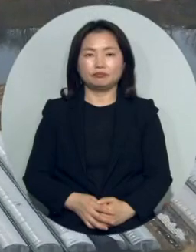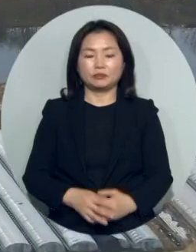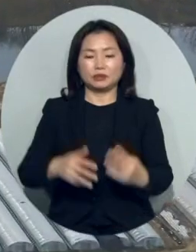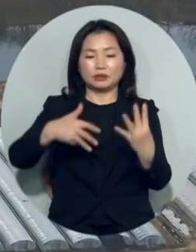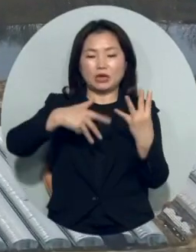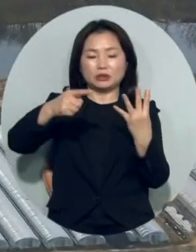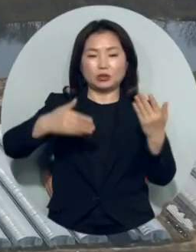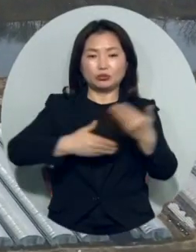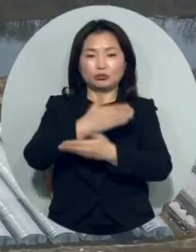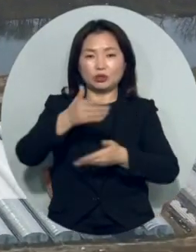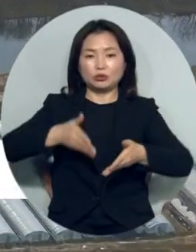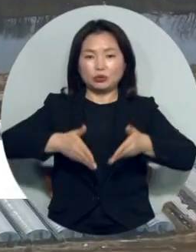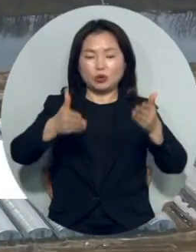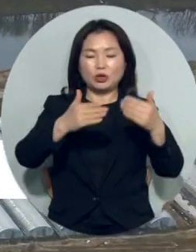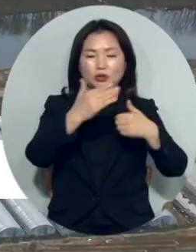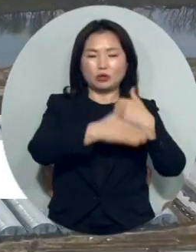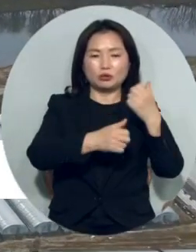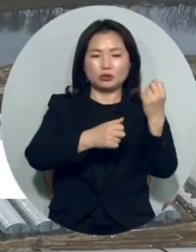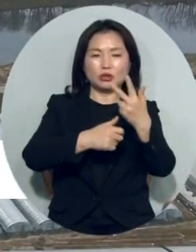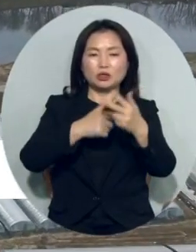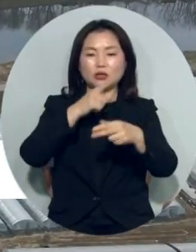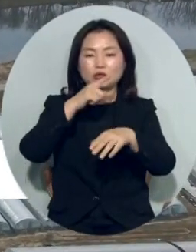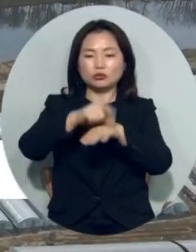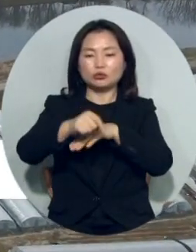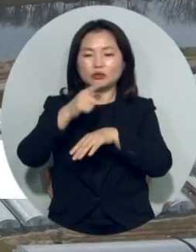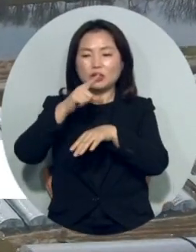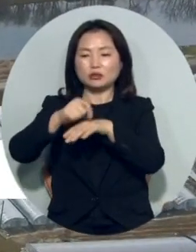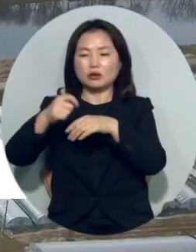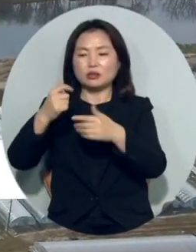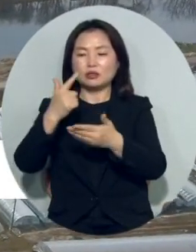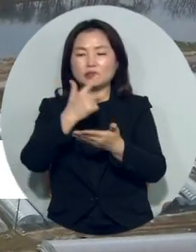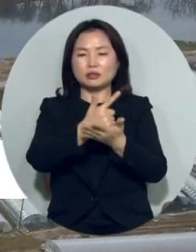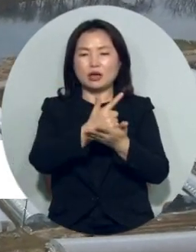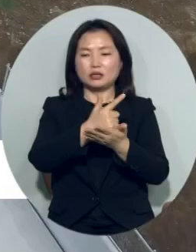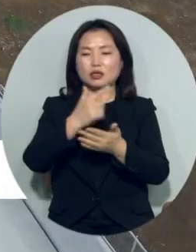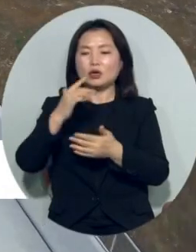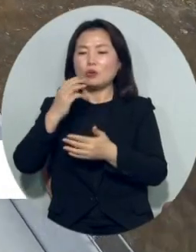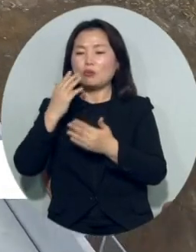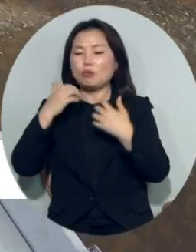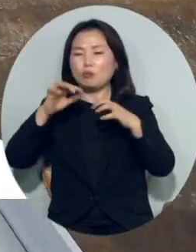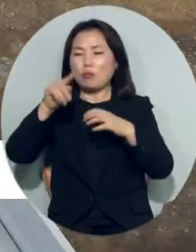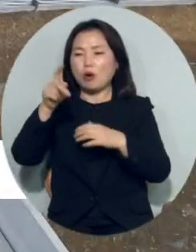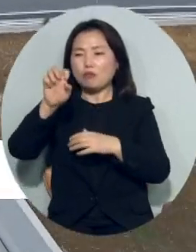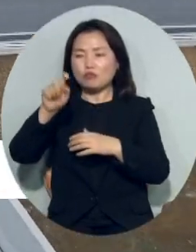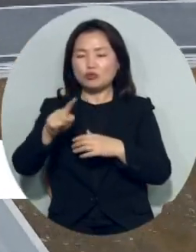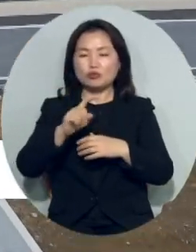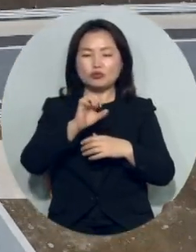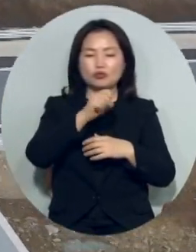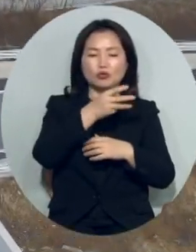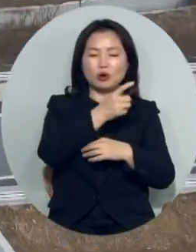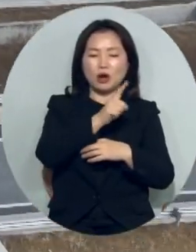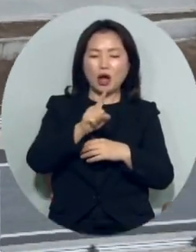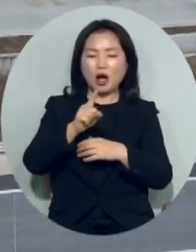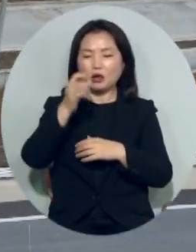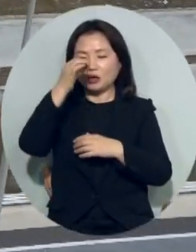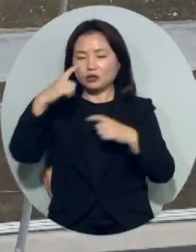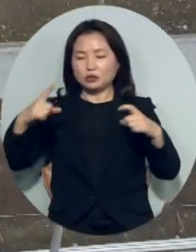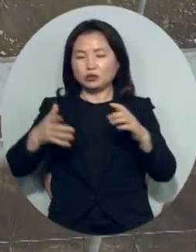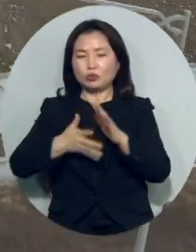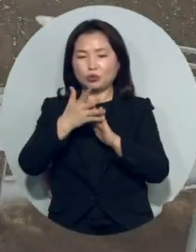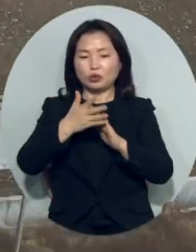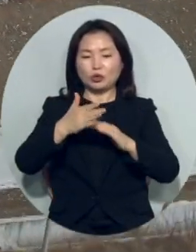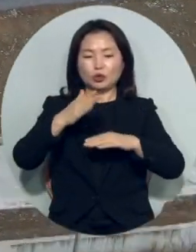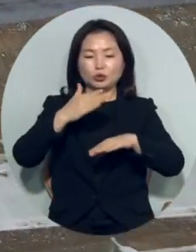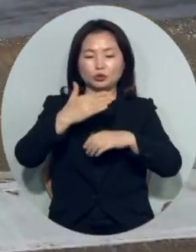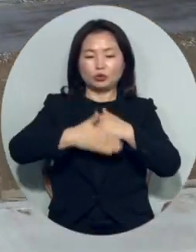4차 순환도로는 대구 7곡에서 달성, 달서 상인과 지산 법무를 거쳐 대구 율하 혁신도시까지 대구